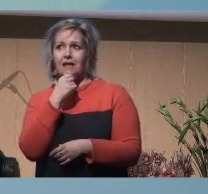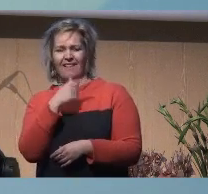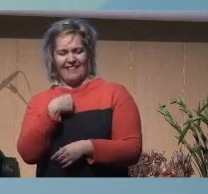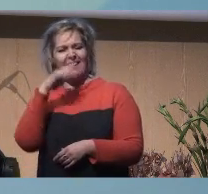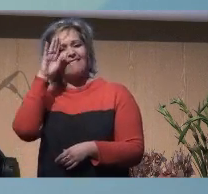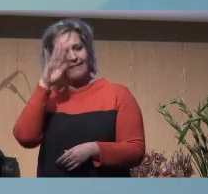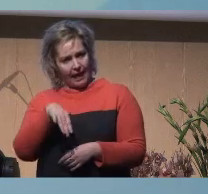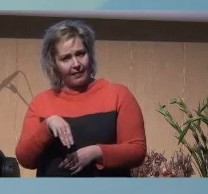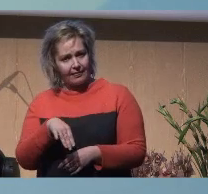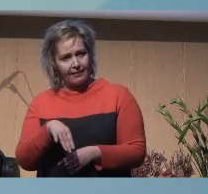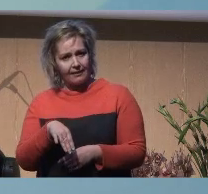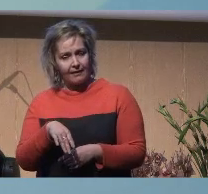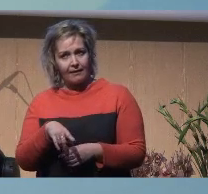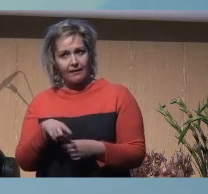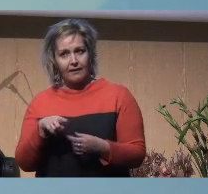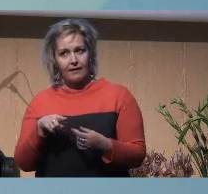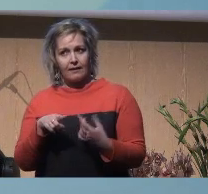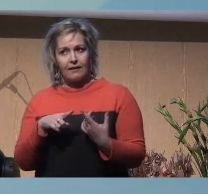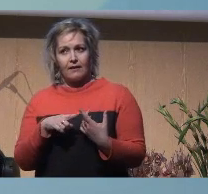vi jo